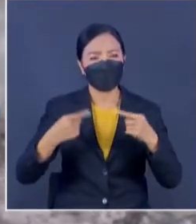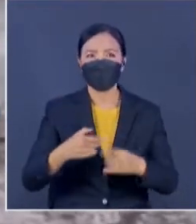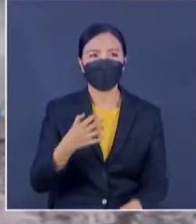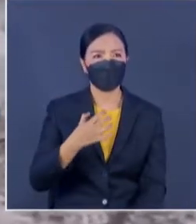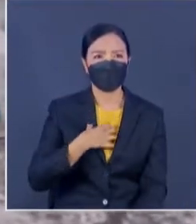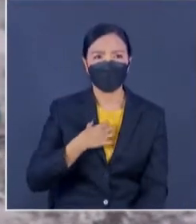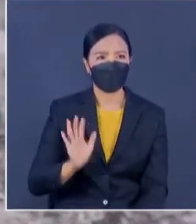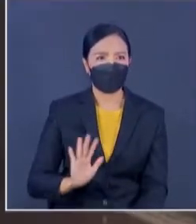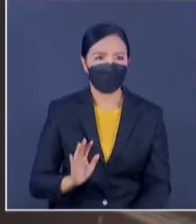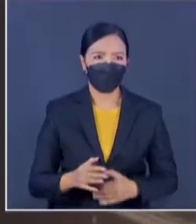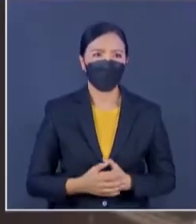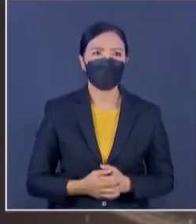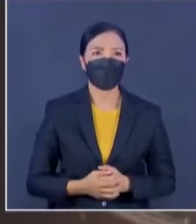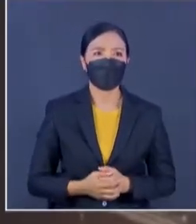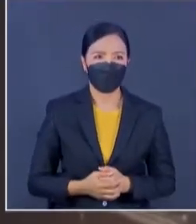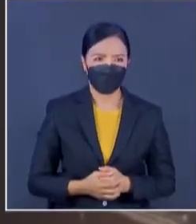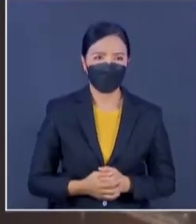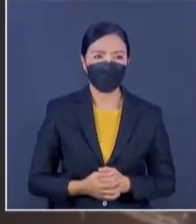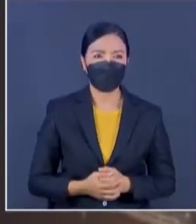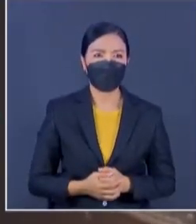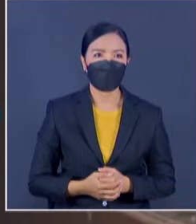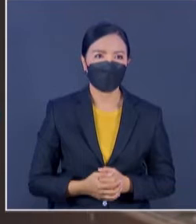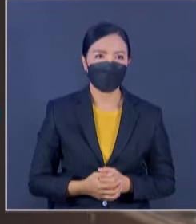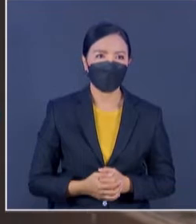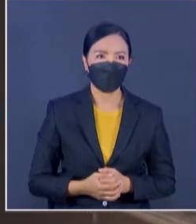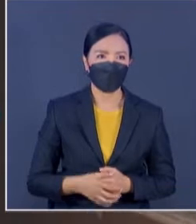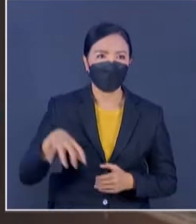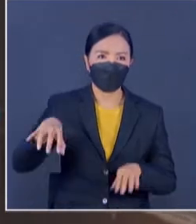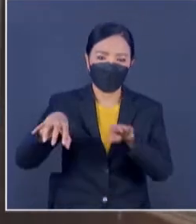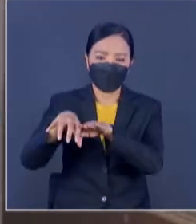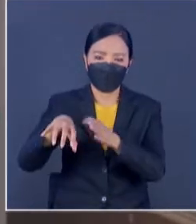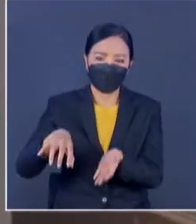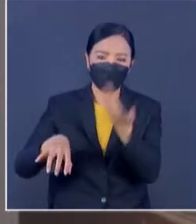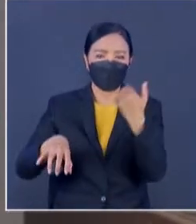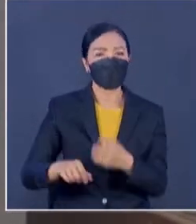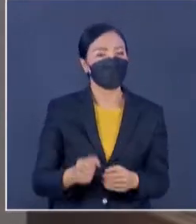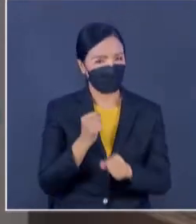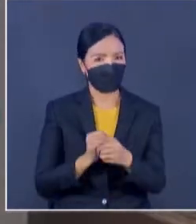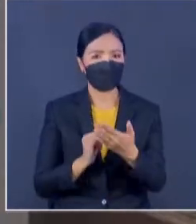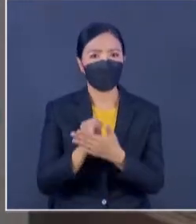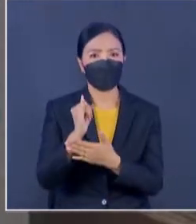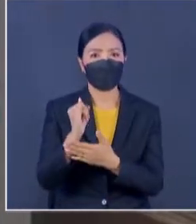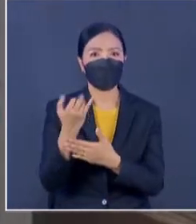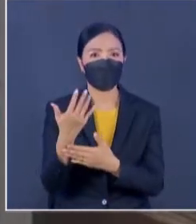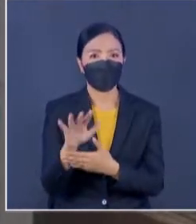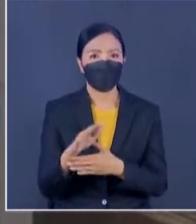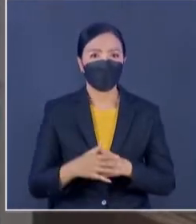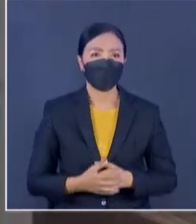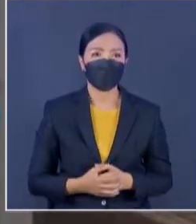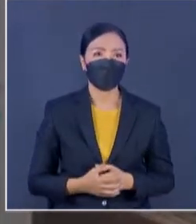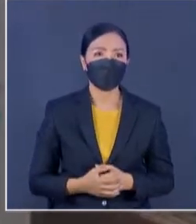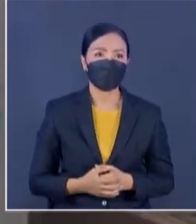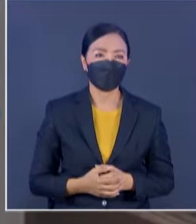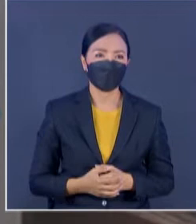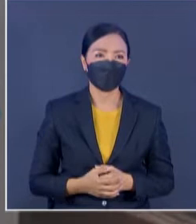งนะครับ ดีใจที่เขาลือออกก็ทำในสิ่งที่ถูกต้องแล้วก็ที่เขาลือไปแล้ว